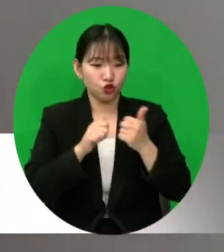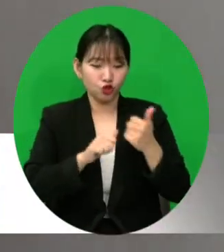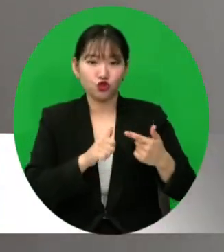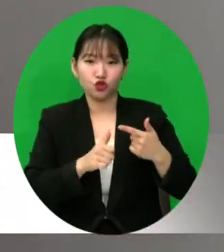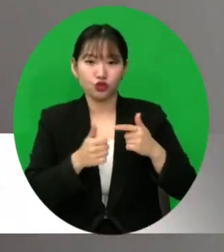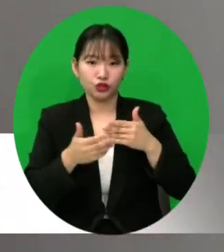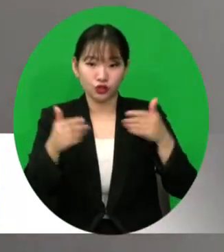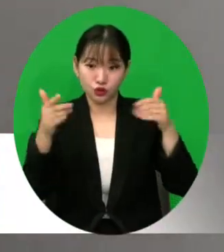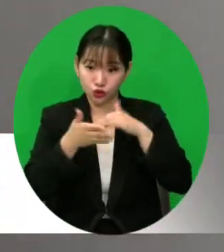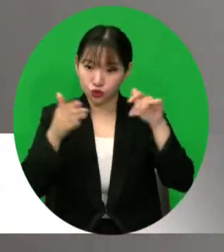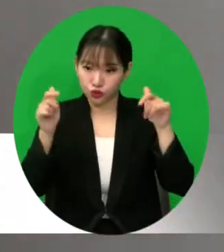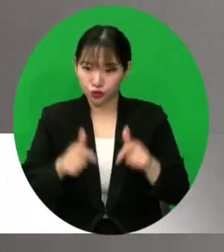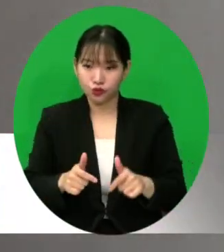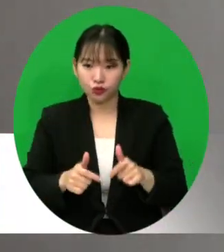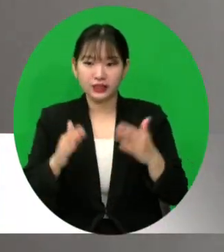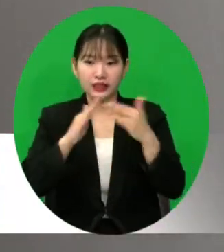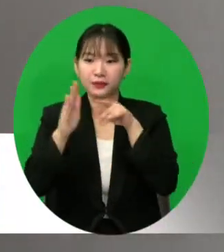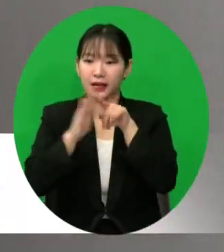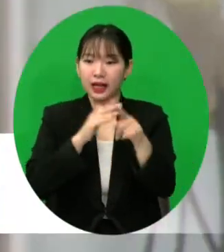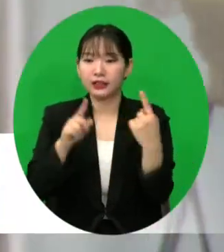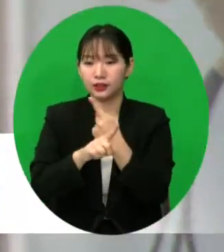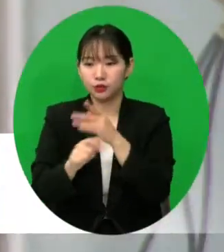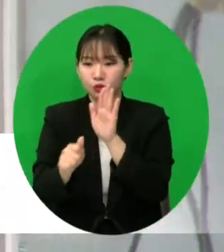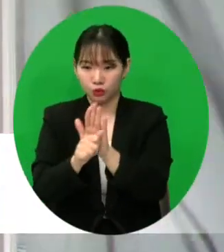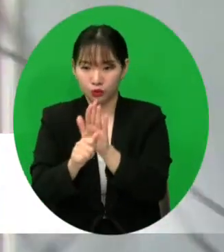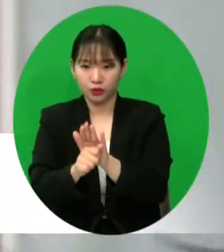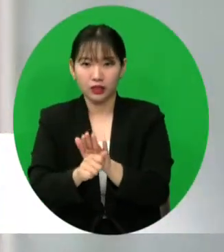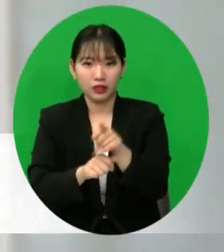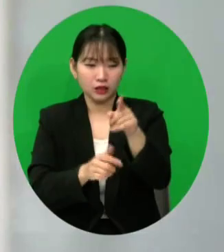점과 재택치료 방안 등 현장의